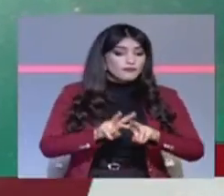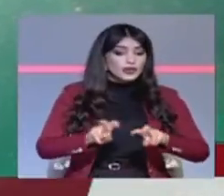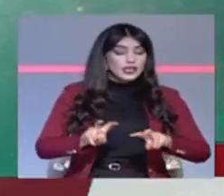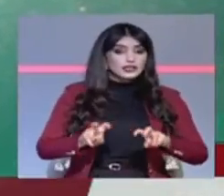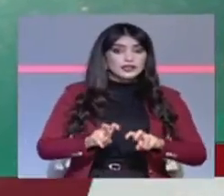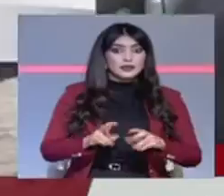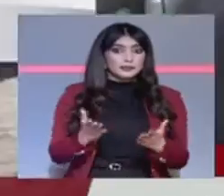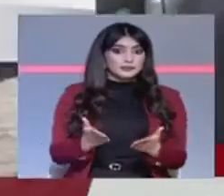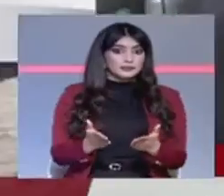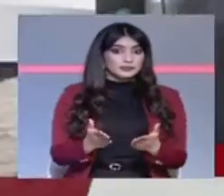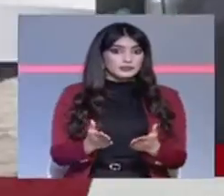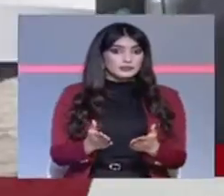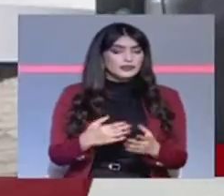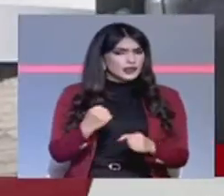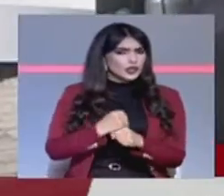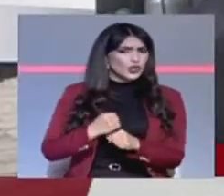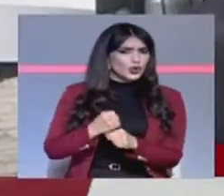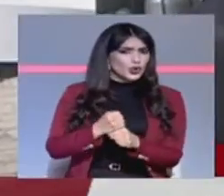معناه